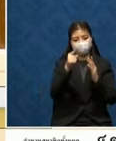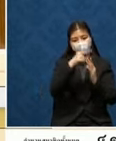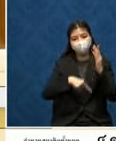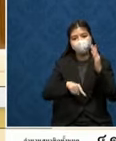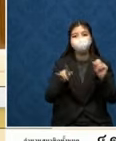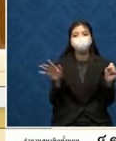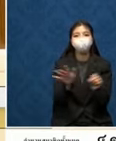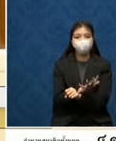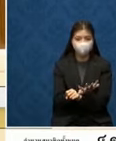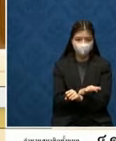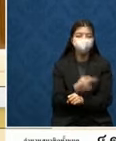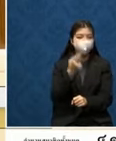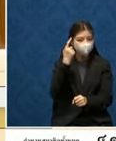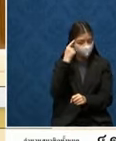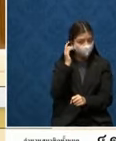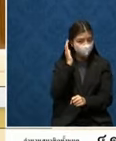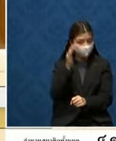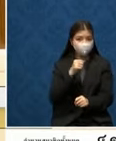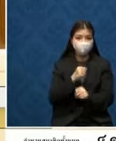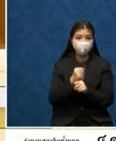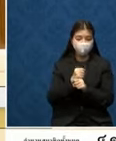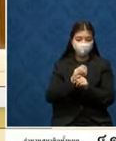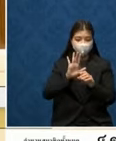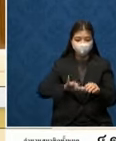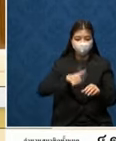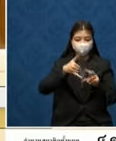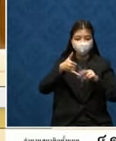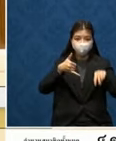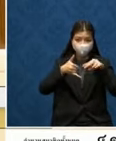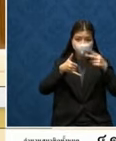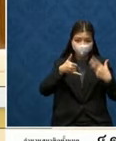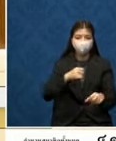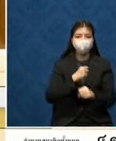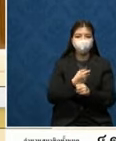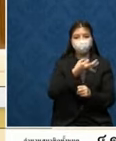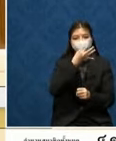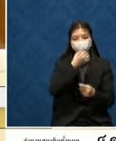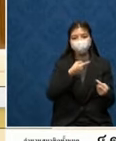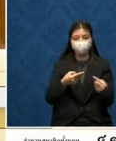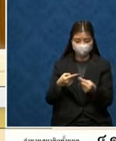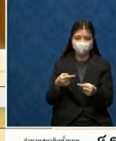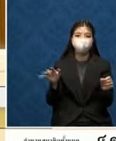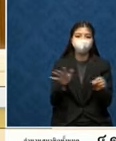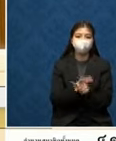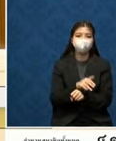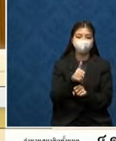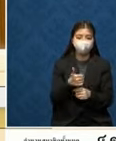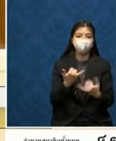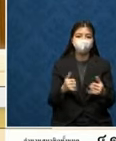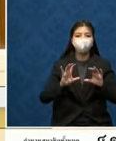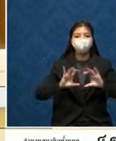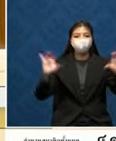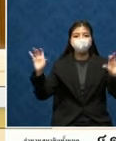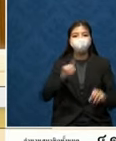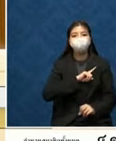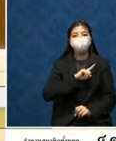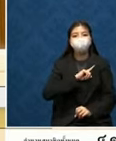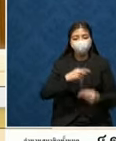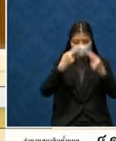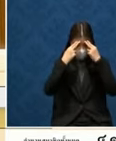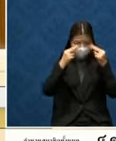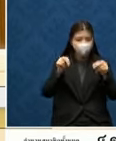กลไกที่ต่อเนื่องเพื่อให้ผู้ที่ผ่านการบำบัติมีงานทำสิ่งเหล่านี้เป็นสิ่งที่รัฐบาลทุกรัฐบาลจำเป็นต้องรับผิดชอบนายกมนตรี